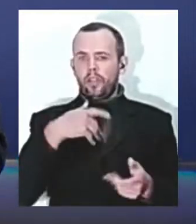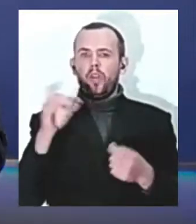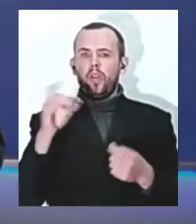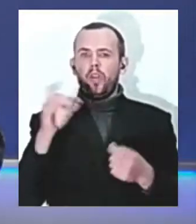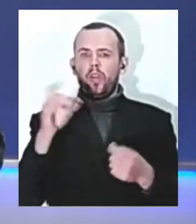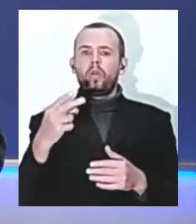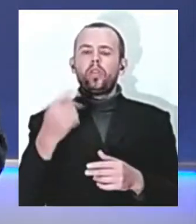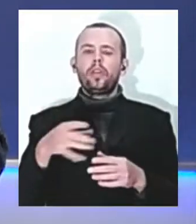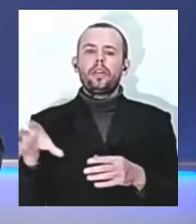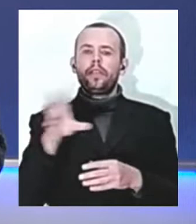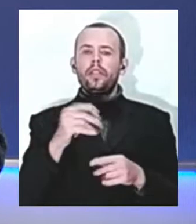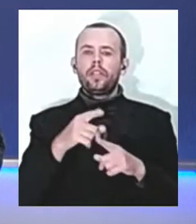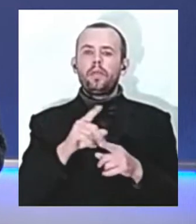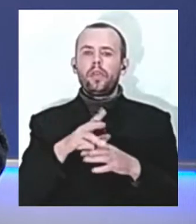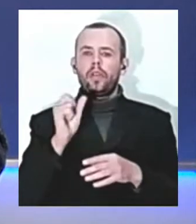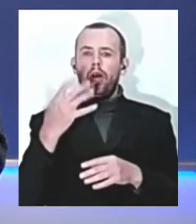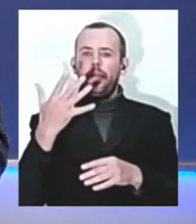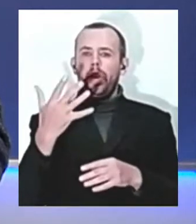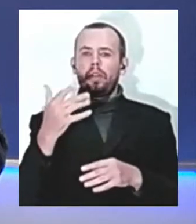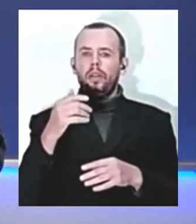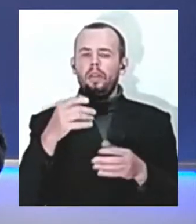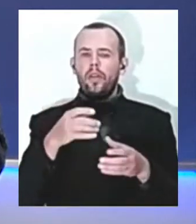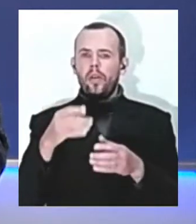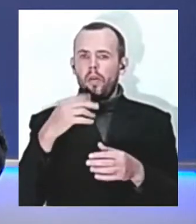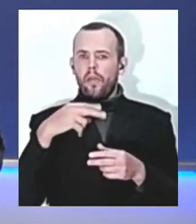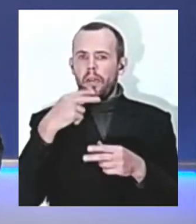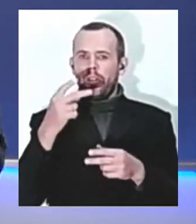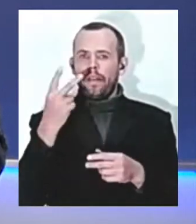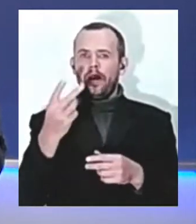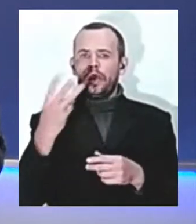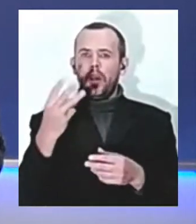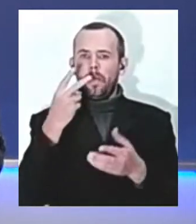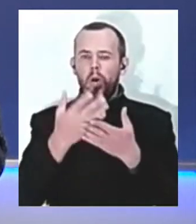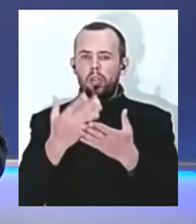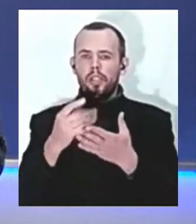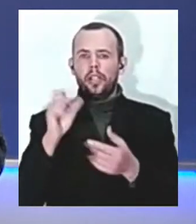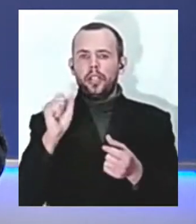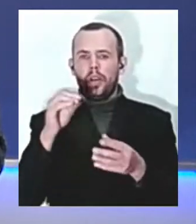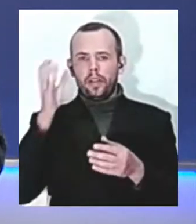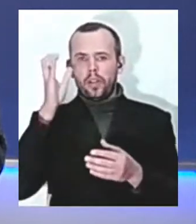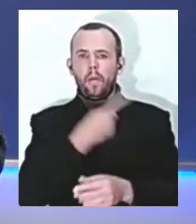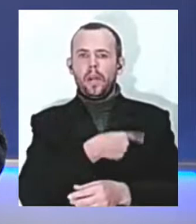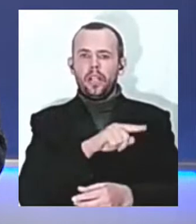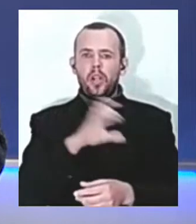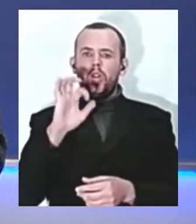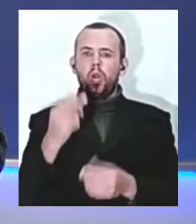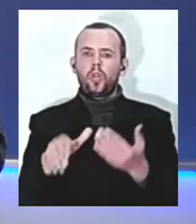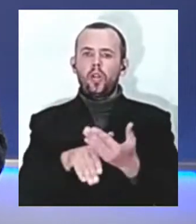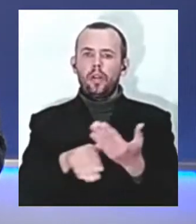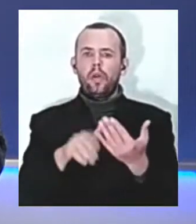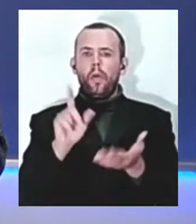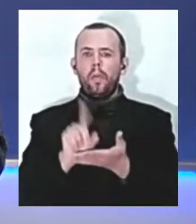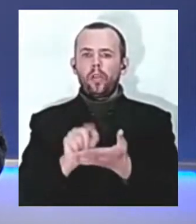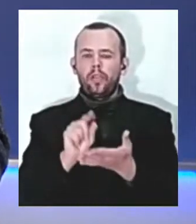розбили на 5 груп. До уваги бралися 23 показники з освіти, медицини, соціальної допомоги, податків, заробітної